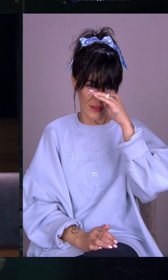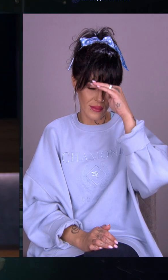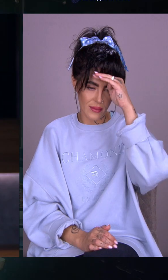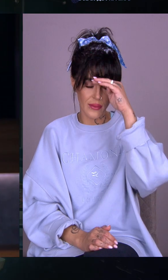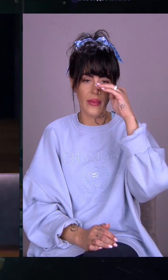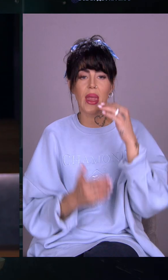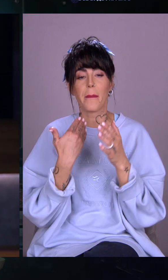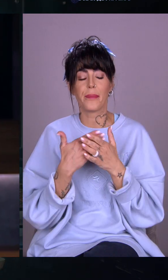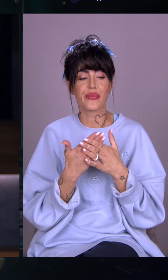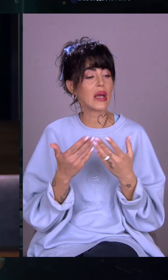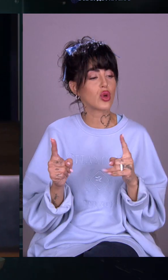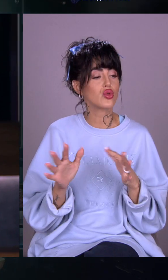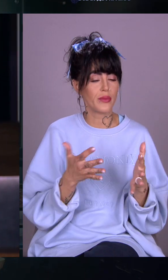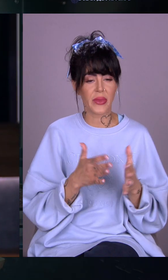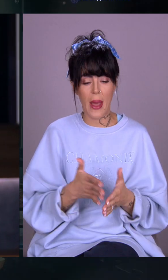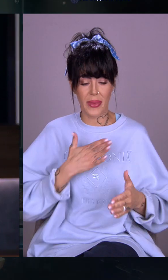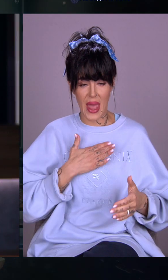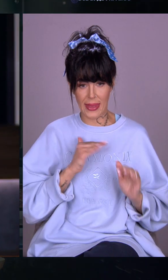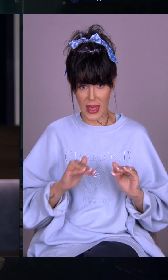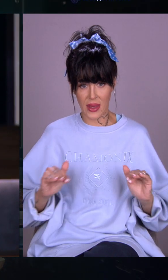Що буде відбуватися? Наші маленькі глядачі